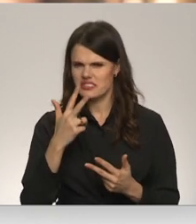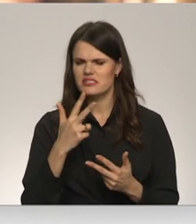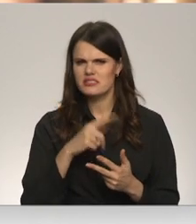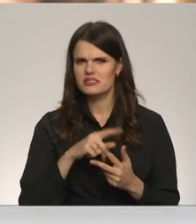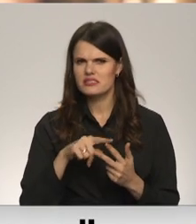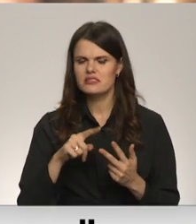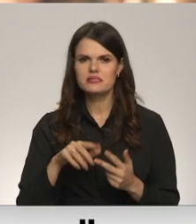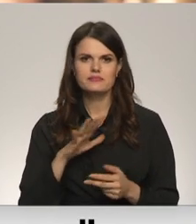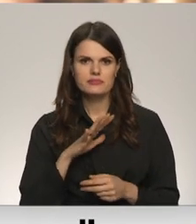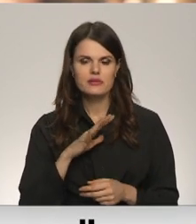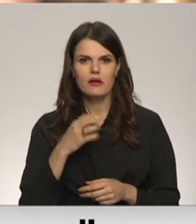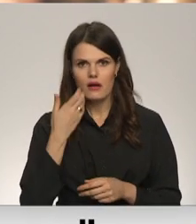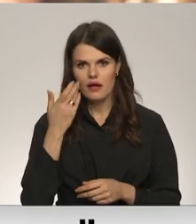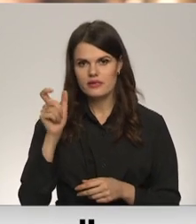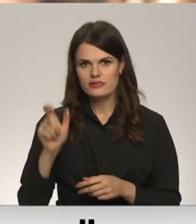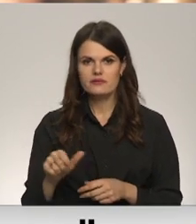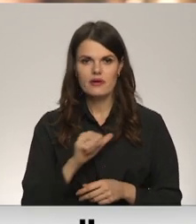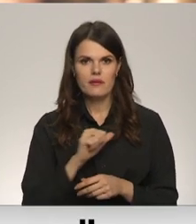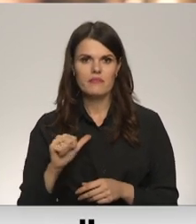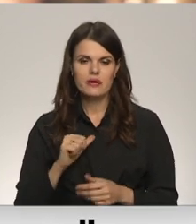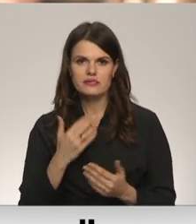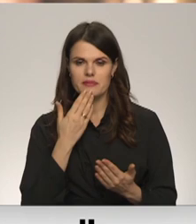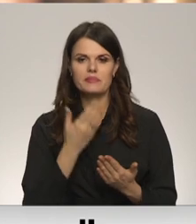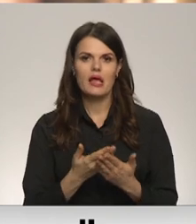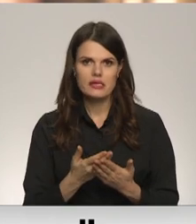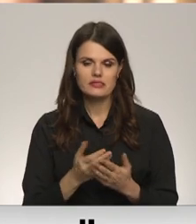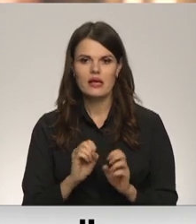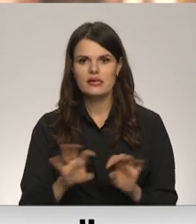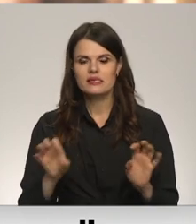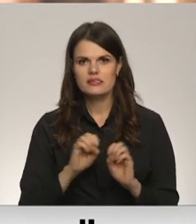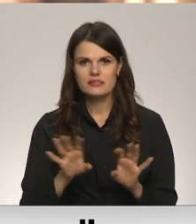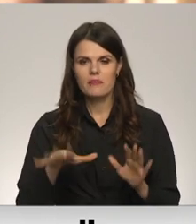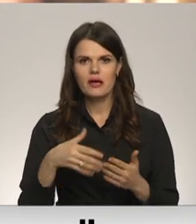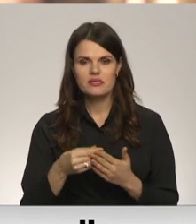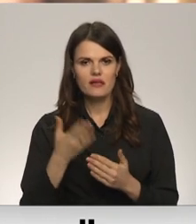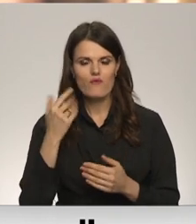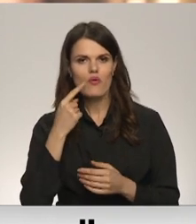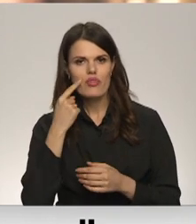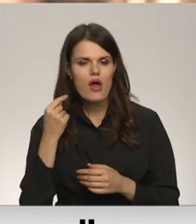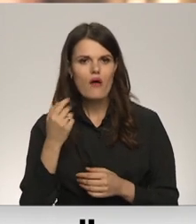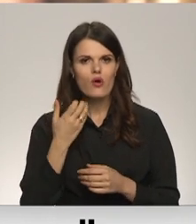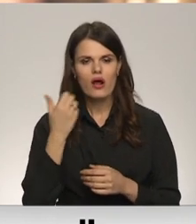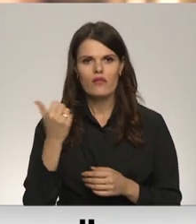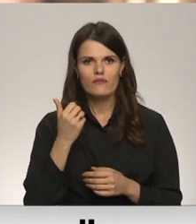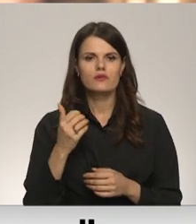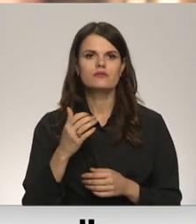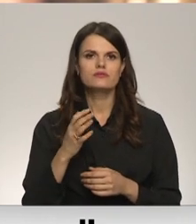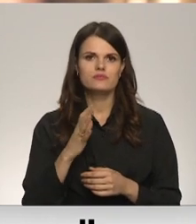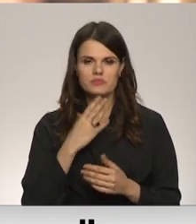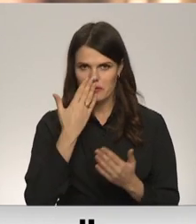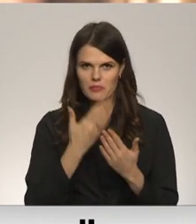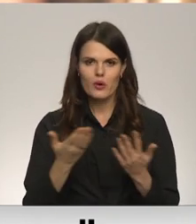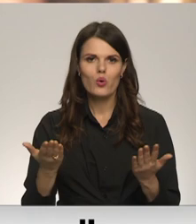gadījumi, kur cilvēks pats piesakās un izstāstījot par savu tēvu, ka tas ir parādījis,